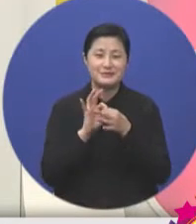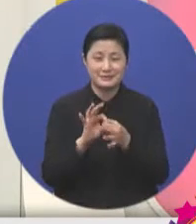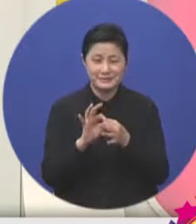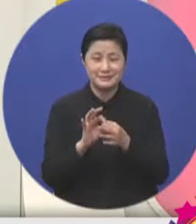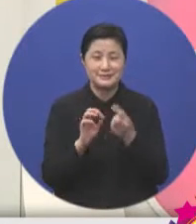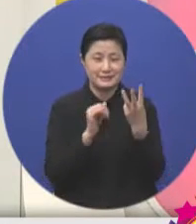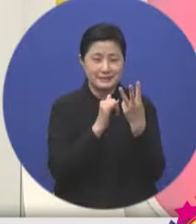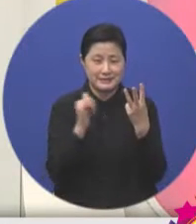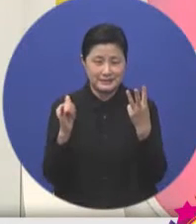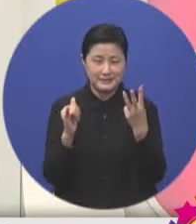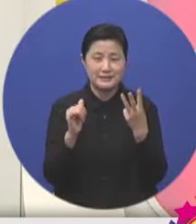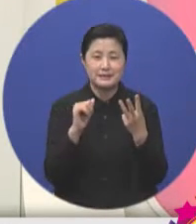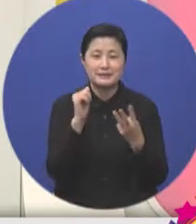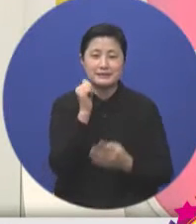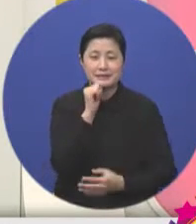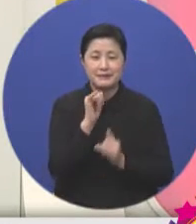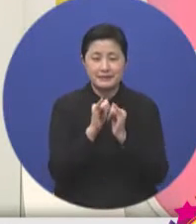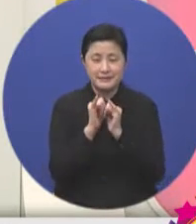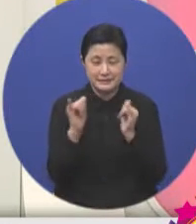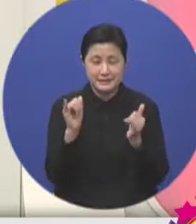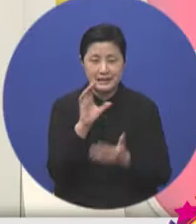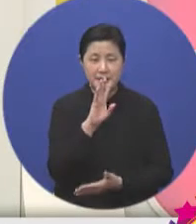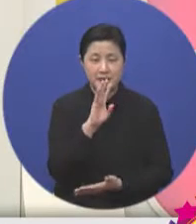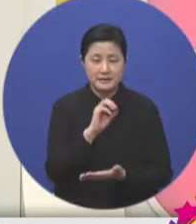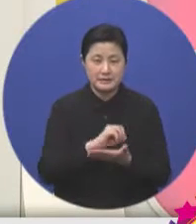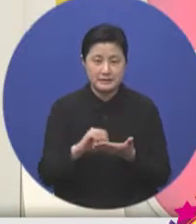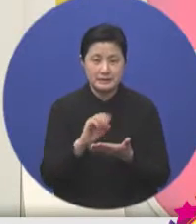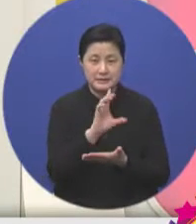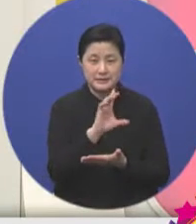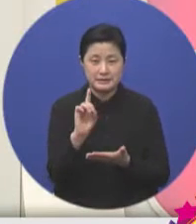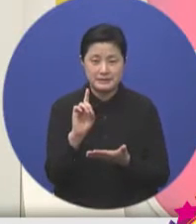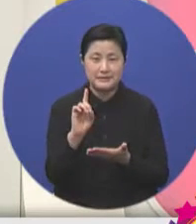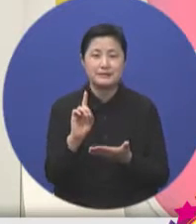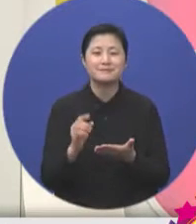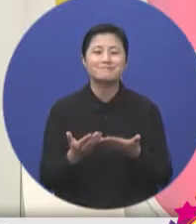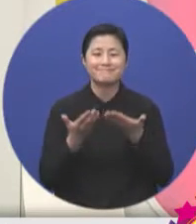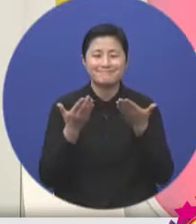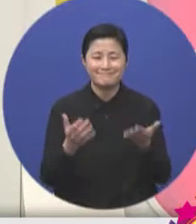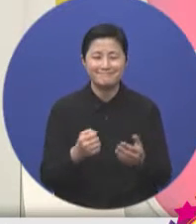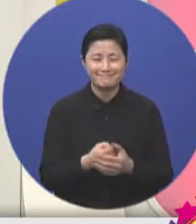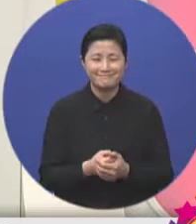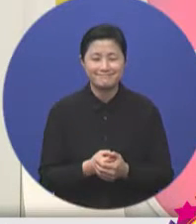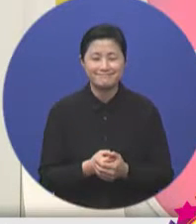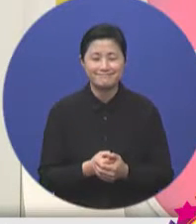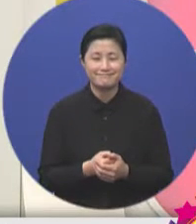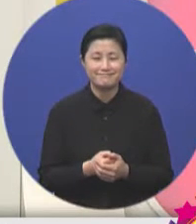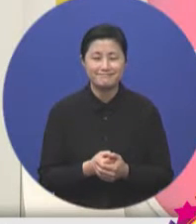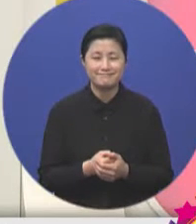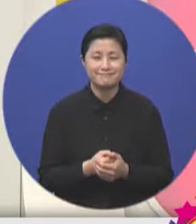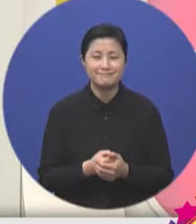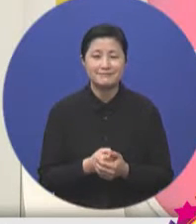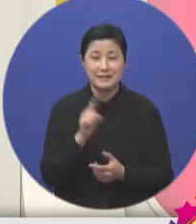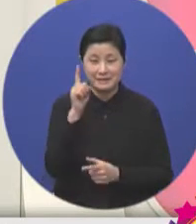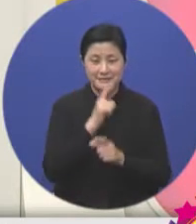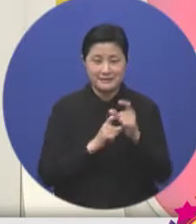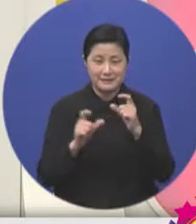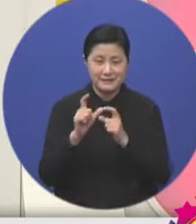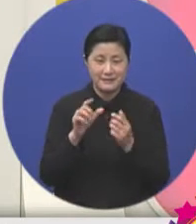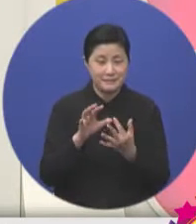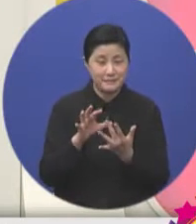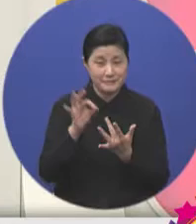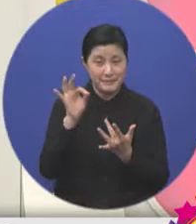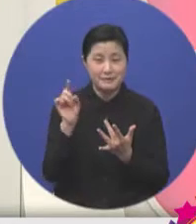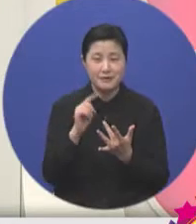통해서 세 분에게는 MC 저희들 또 CD를 또 보내드리고요. 네. 또 한 분께서는